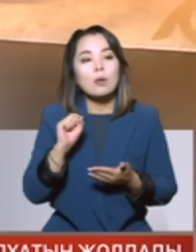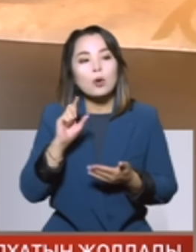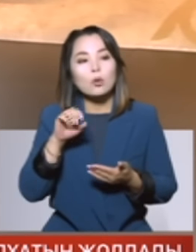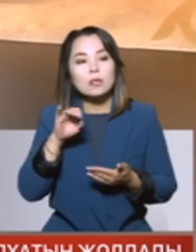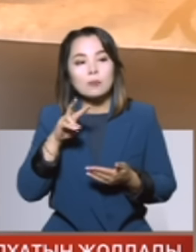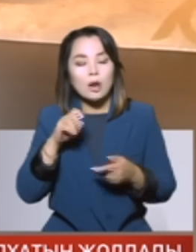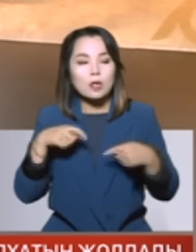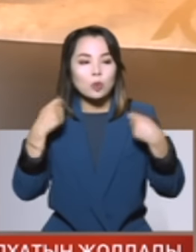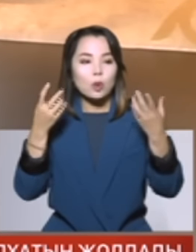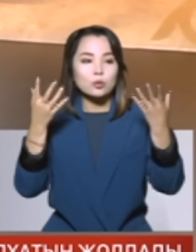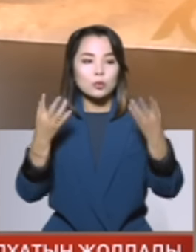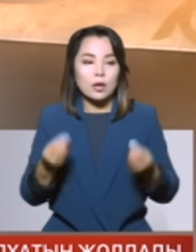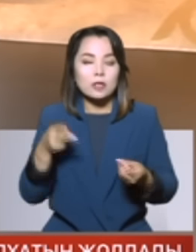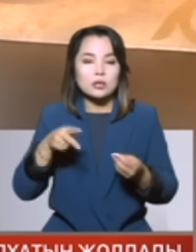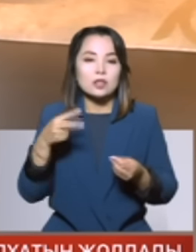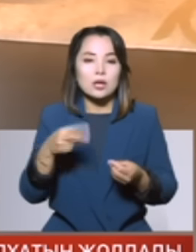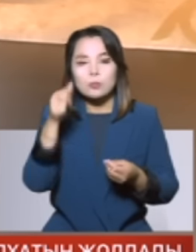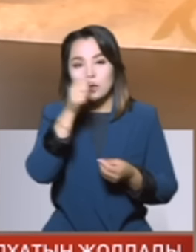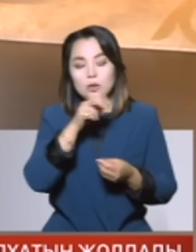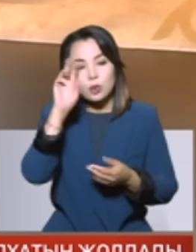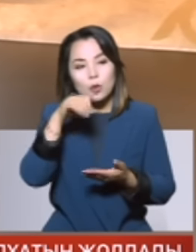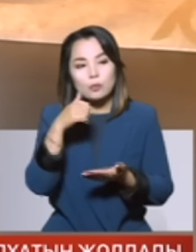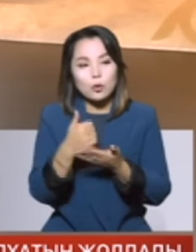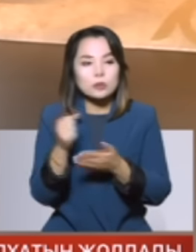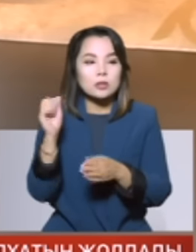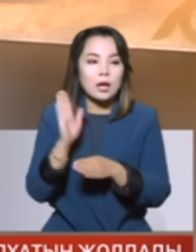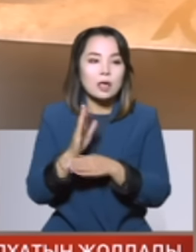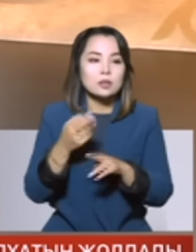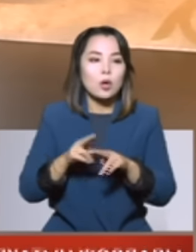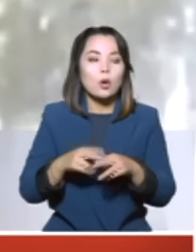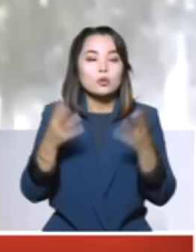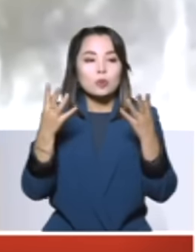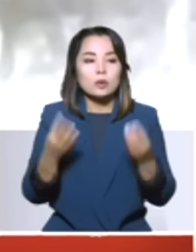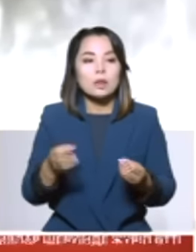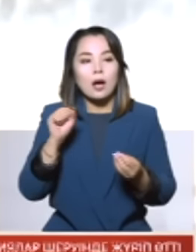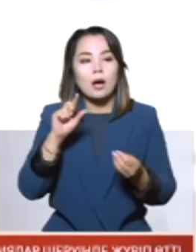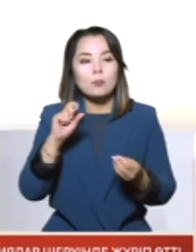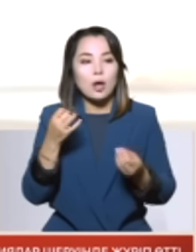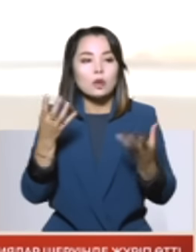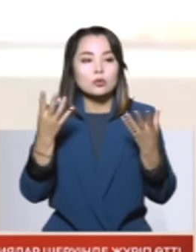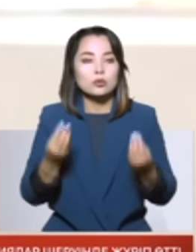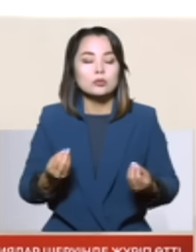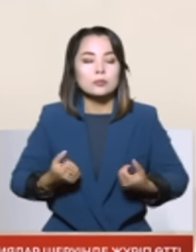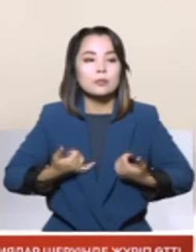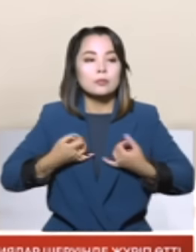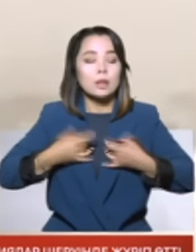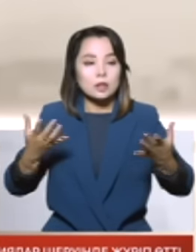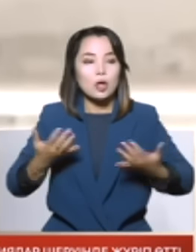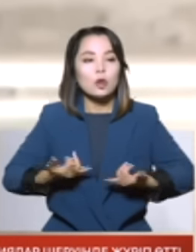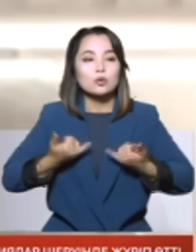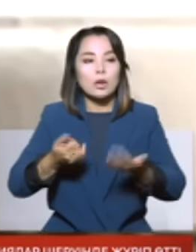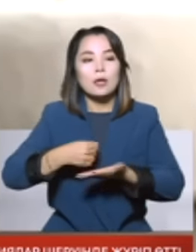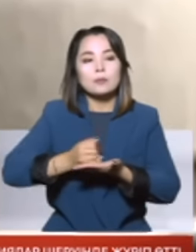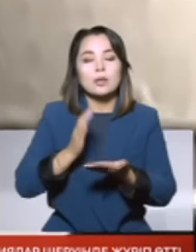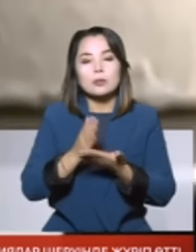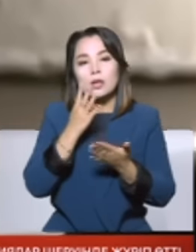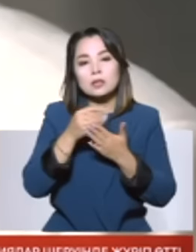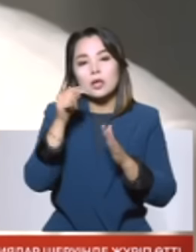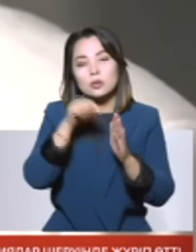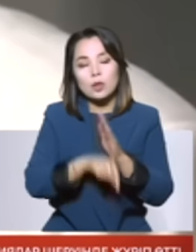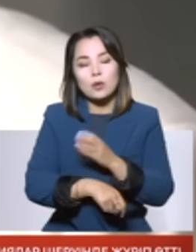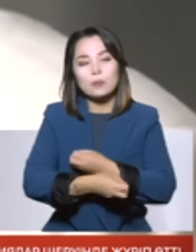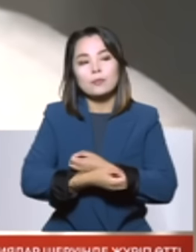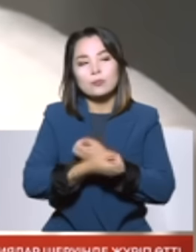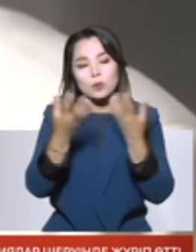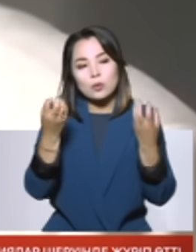күні. 2020 жылы үкімет қаулысымен тура осы күн Абай күні мерекесі болып бекітілген. Ойшылдың мағынасы терең,